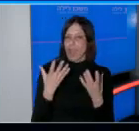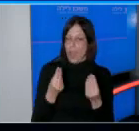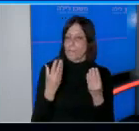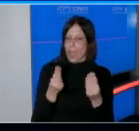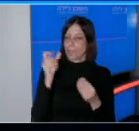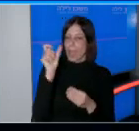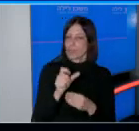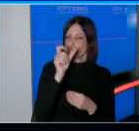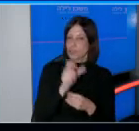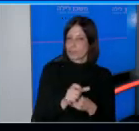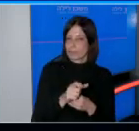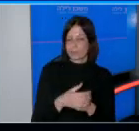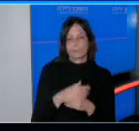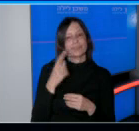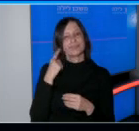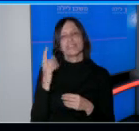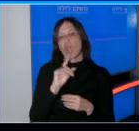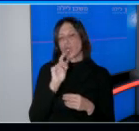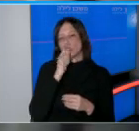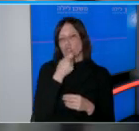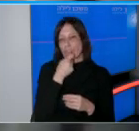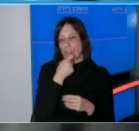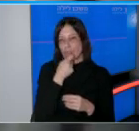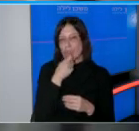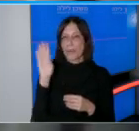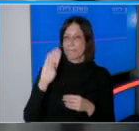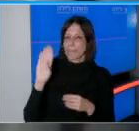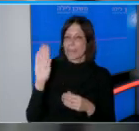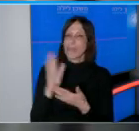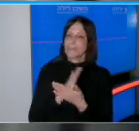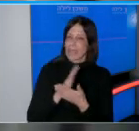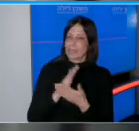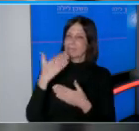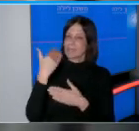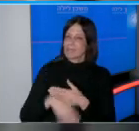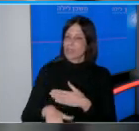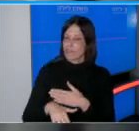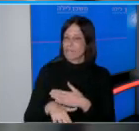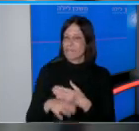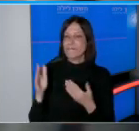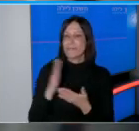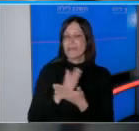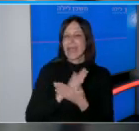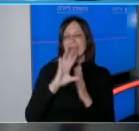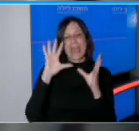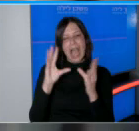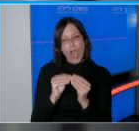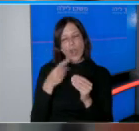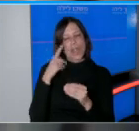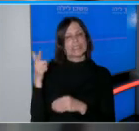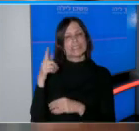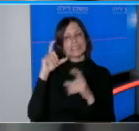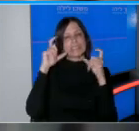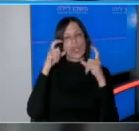אנשים. עכשיו תקשיב, זה לא סוד שנתניהו מכין בסופו של דבר את הכל ליום צילום תמונת הניצחון